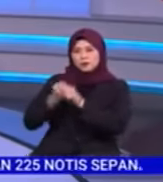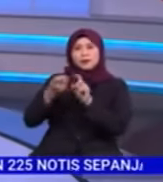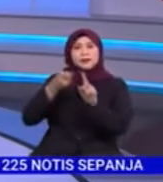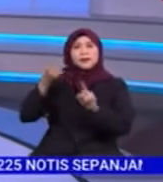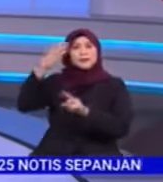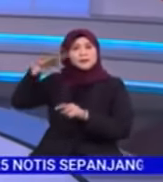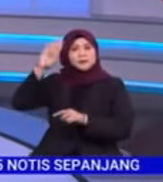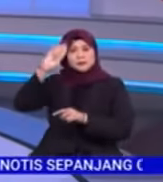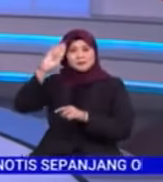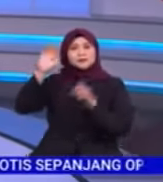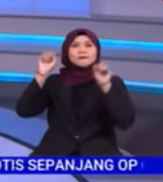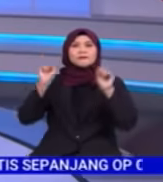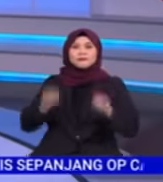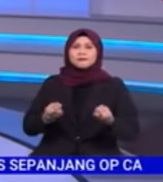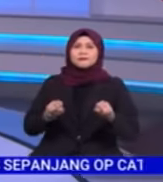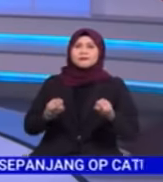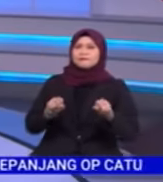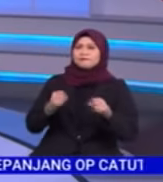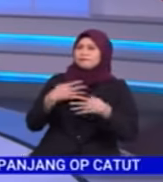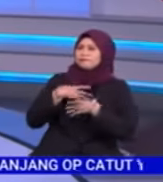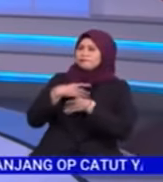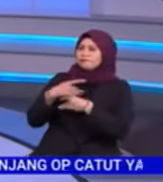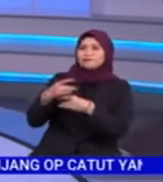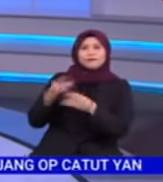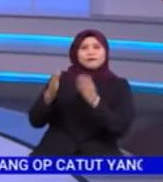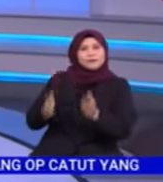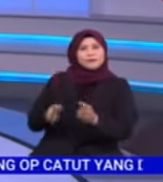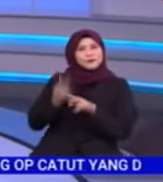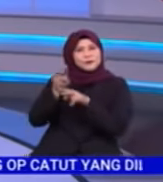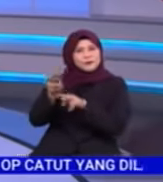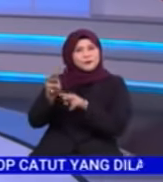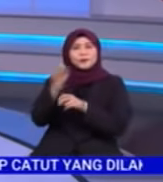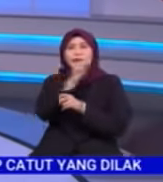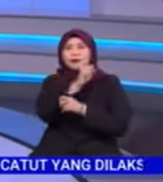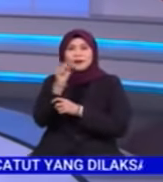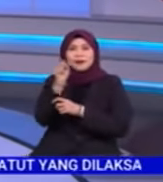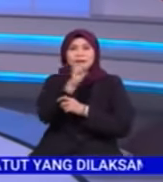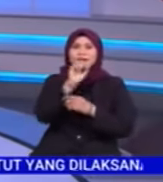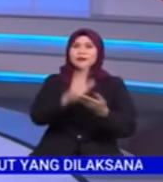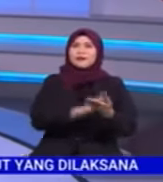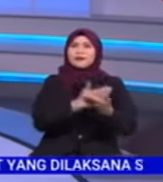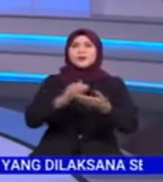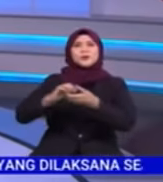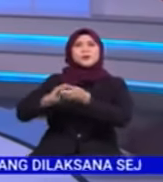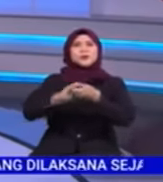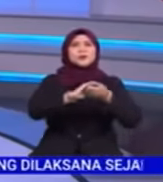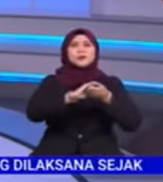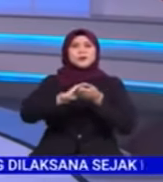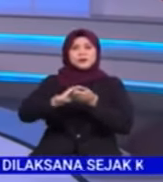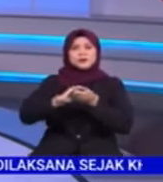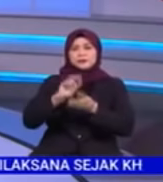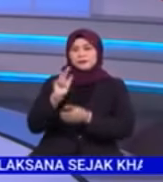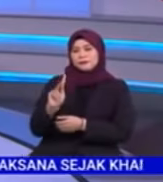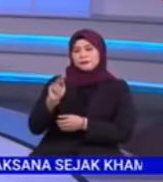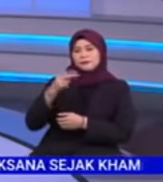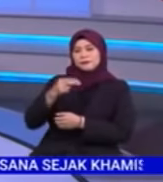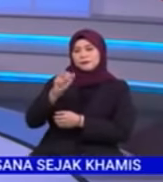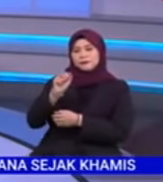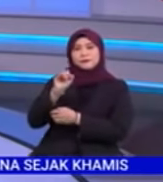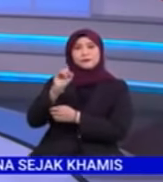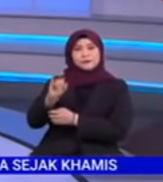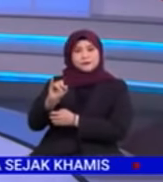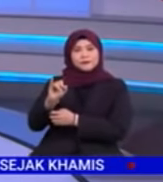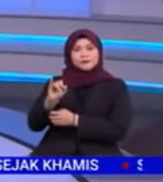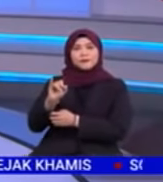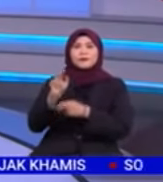Abay sini juga mampu menambat hati peminat setiap kali menyanyikan lagu nasyid menurut Kai ataupun namun